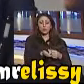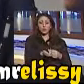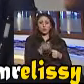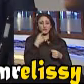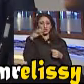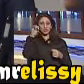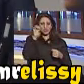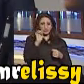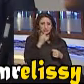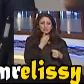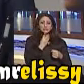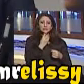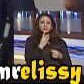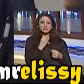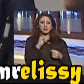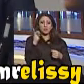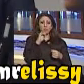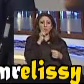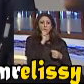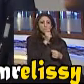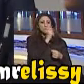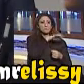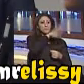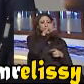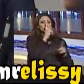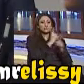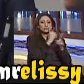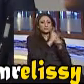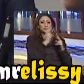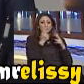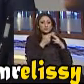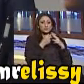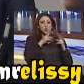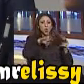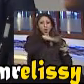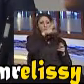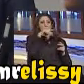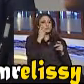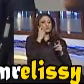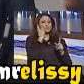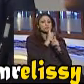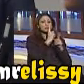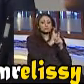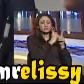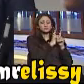في 90 دقيقة هو يوم الناس, يوم أهلنا الطيبين في كل مكان في مصر,